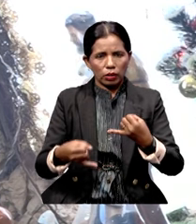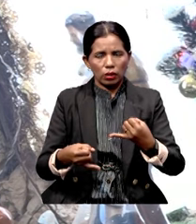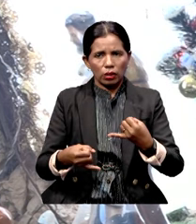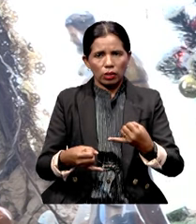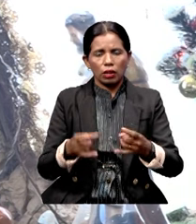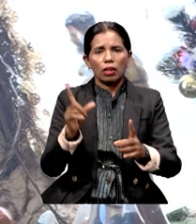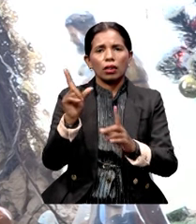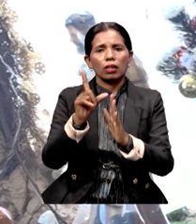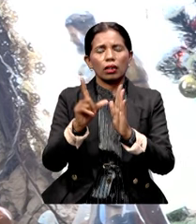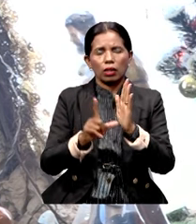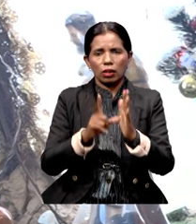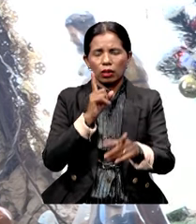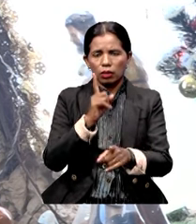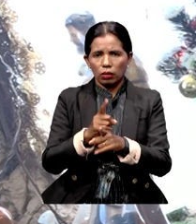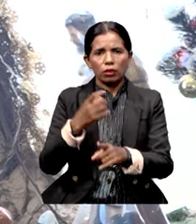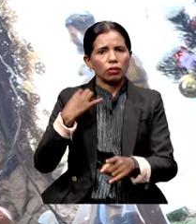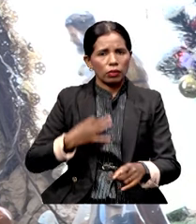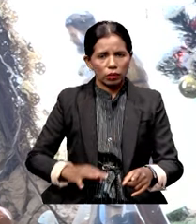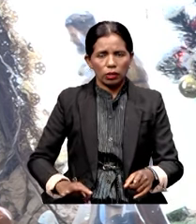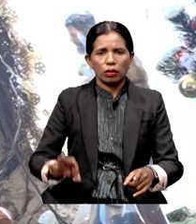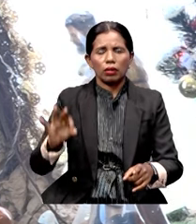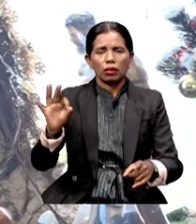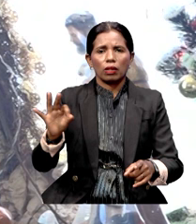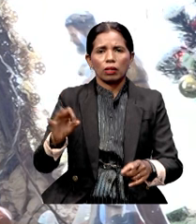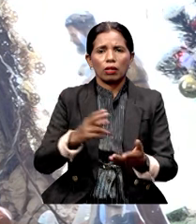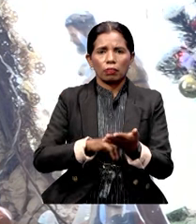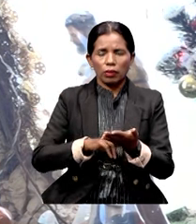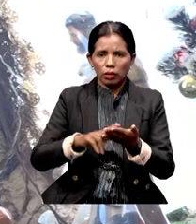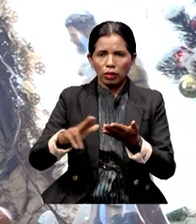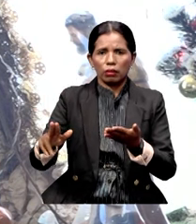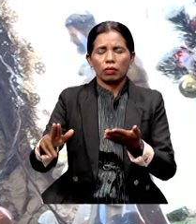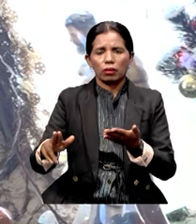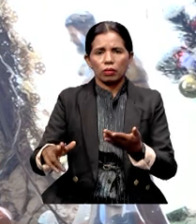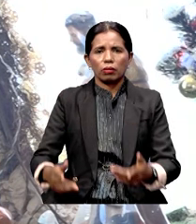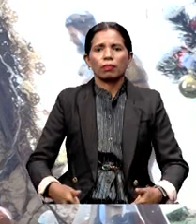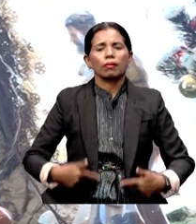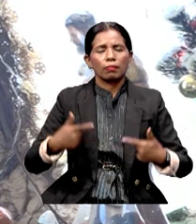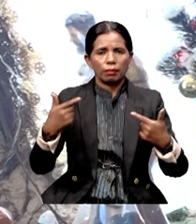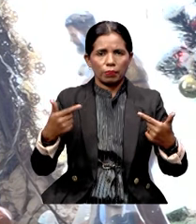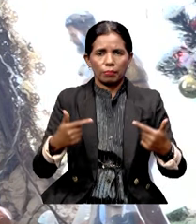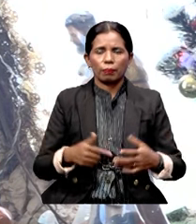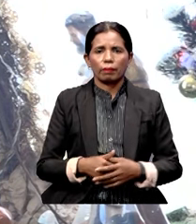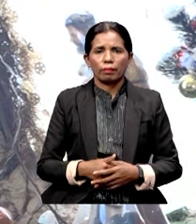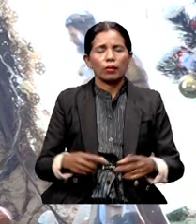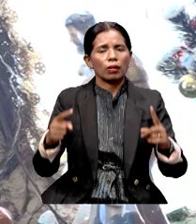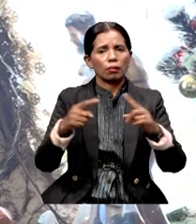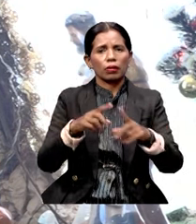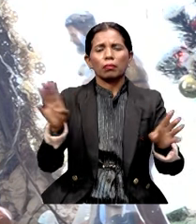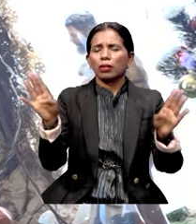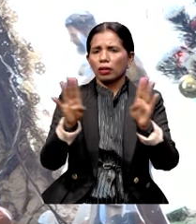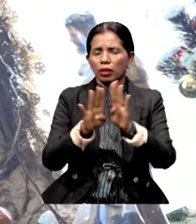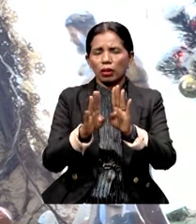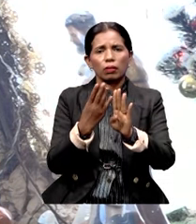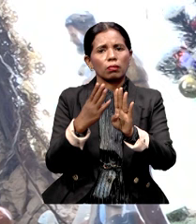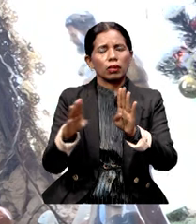lia loj, fraternidade, perdão e moris. Baida nebe taka uramatan ba